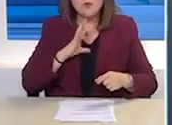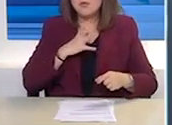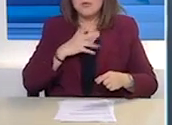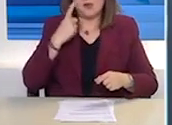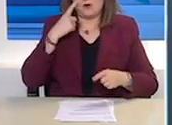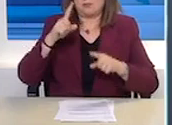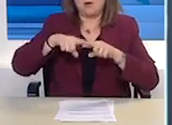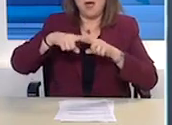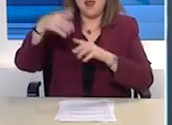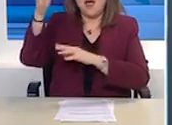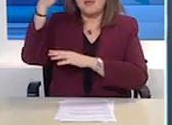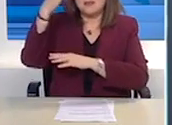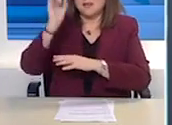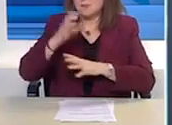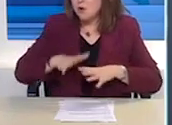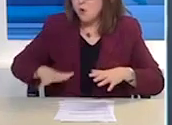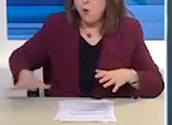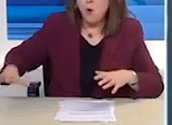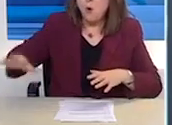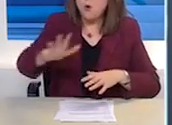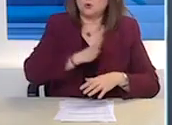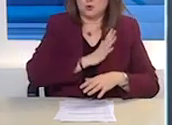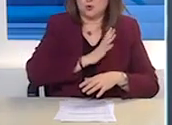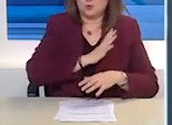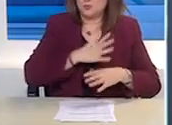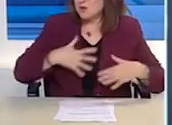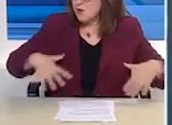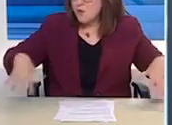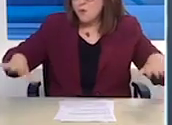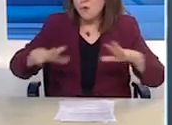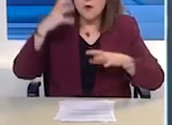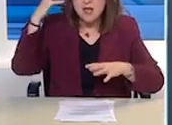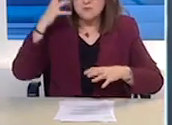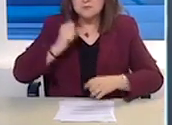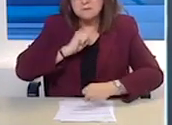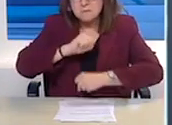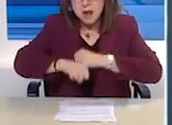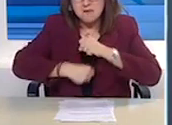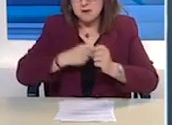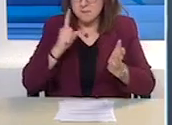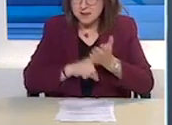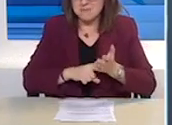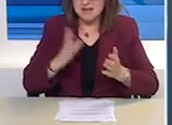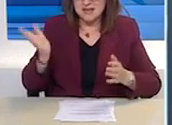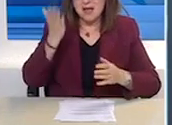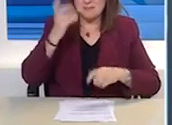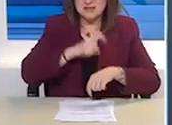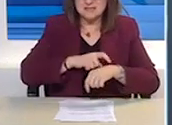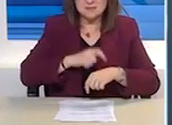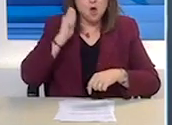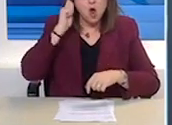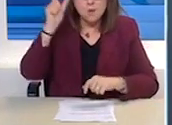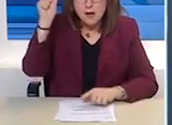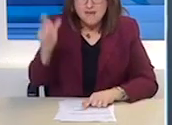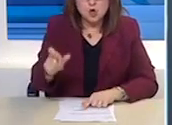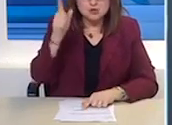και φυσικά όλο το επιτελείο που κάνει ένα τρομακτικό αγώνα, είναι άνθρωποι που κάποια στιγμή πρέπει να αναφερθούν ονομαστικά ένας προς ένας, ελπίζω στο τέλος της επιδημίας